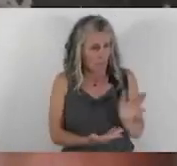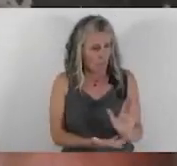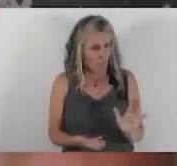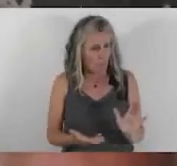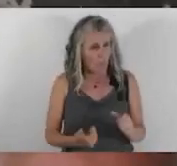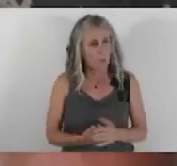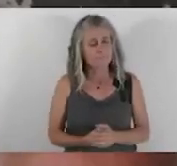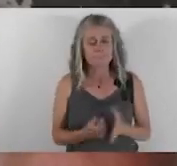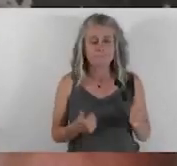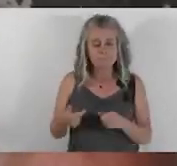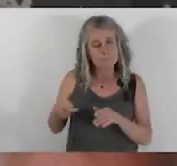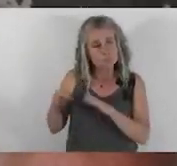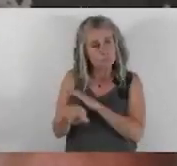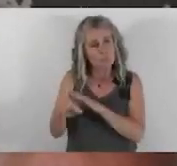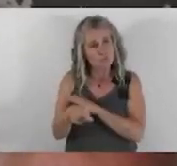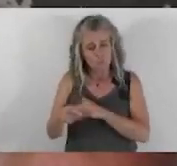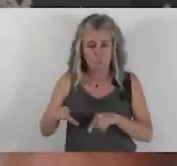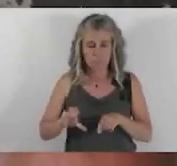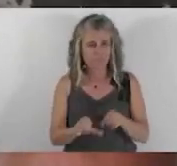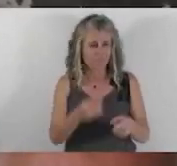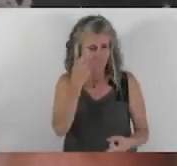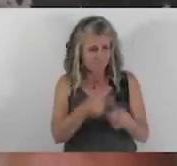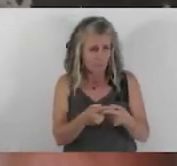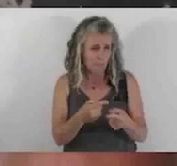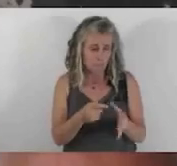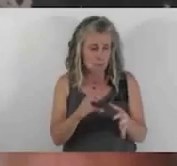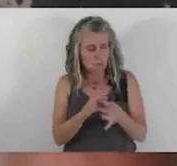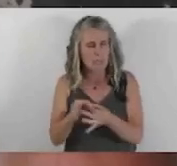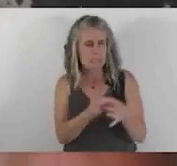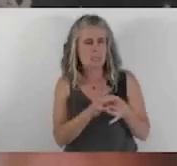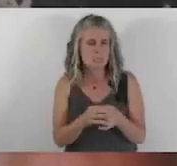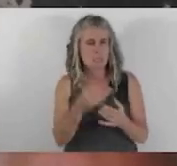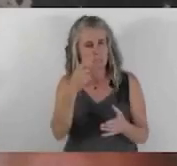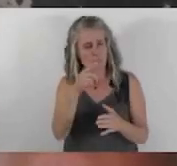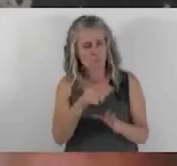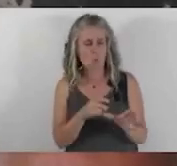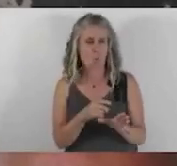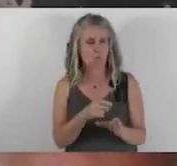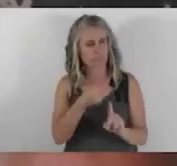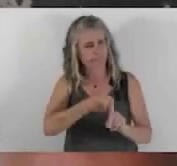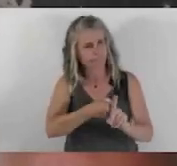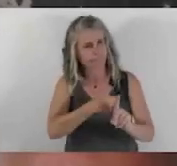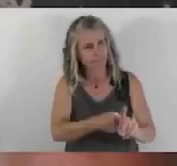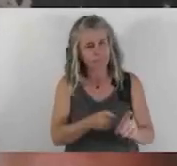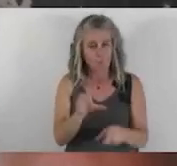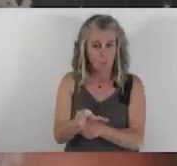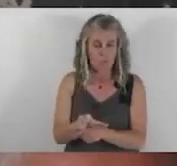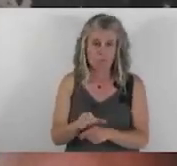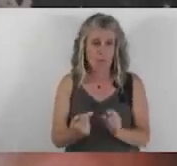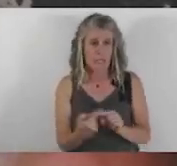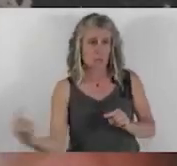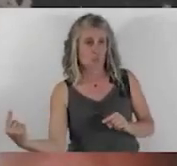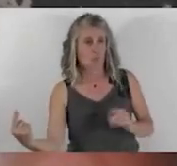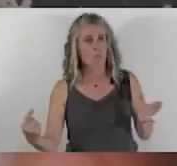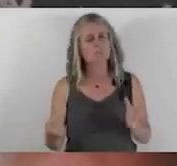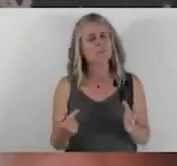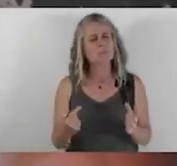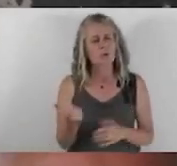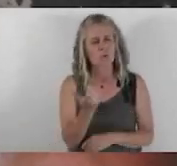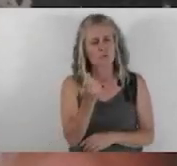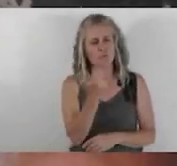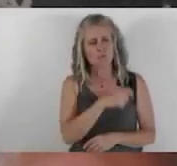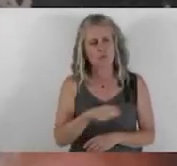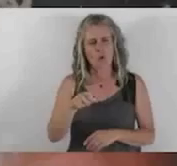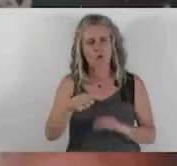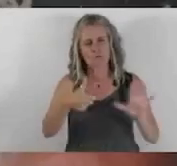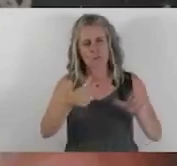des subventions de solidarité et de lutte contre l'exclusion. 35 rapports pour un montant de 264 000 euros. Ce